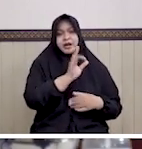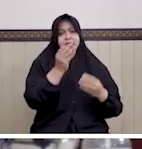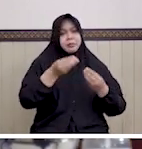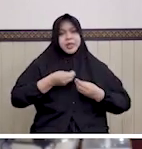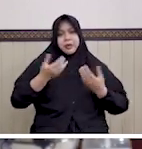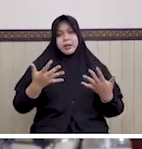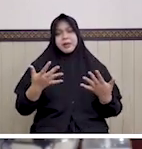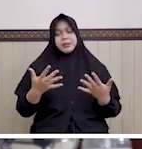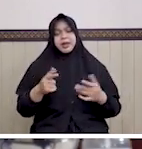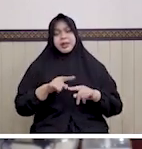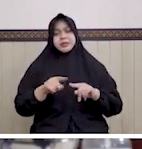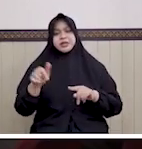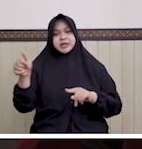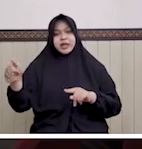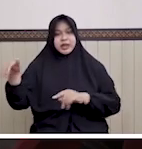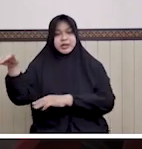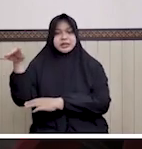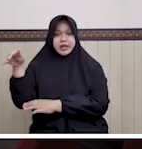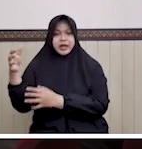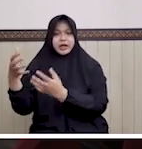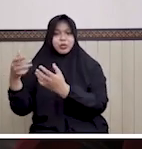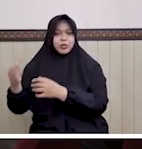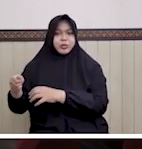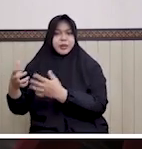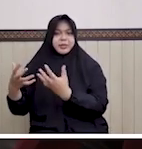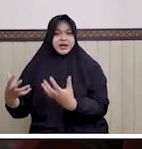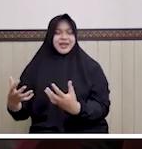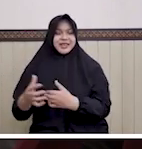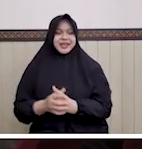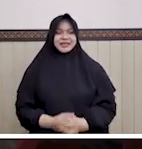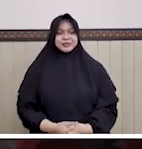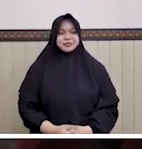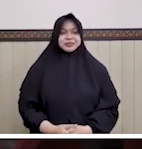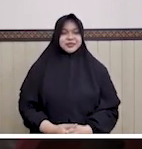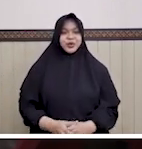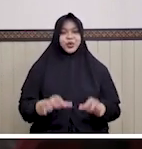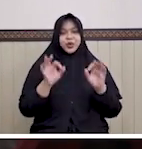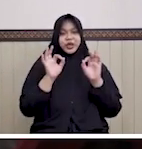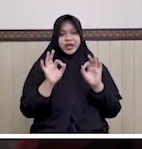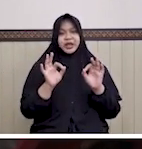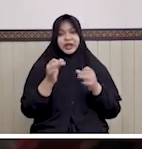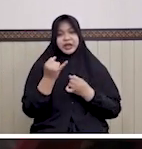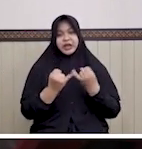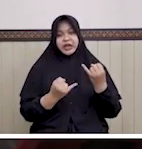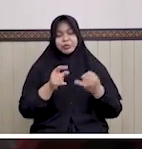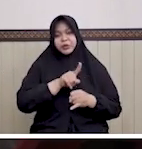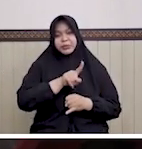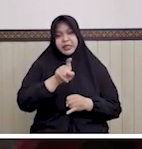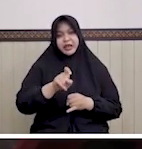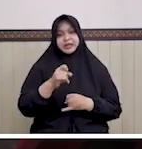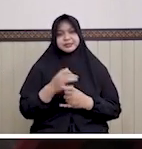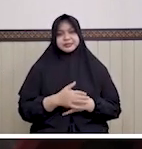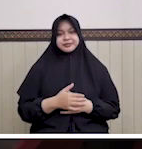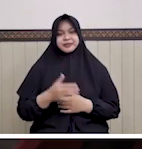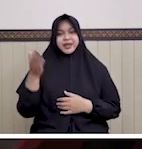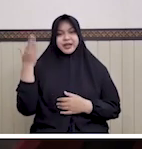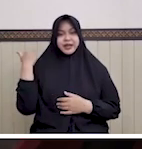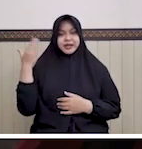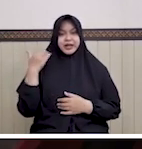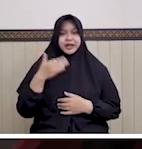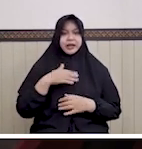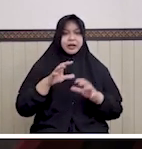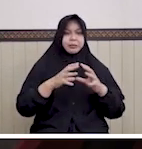Jadi itu ya oke karena sudah opening terakhir tadi kan